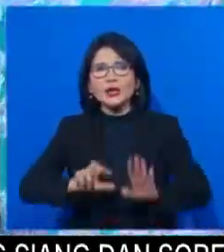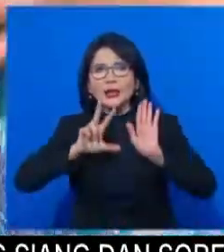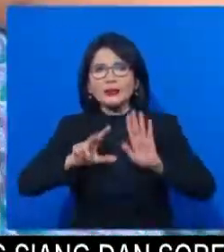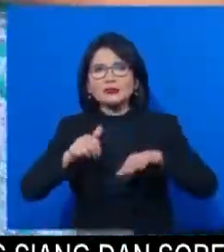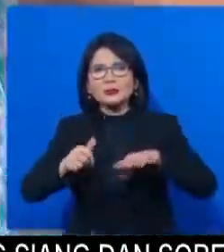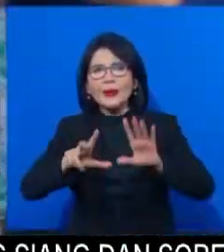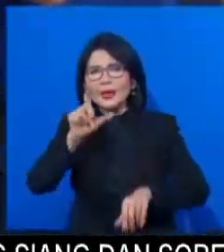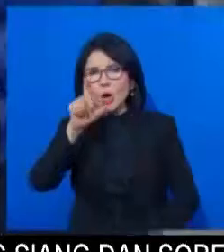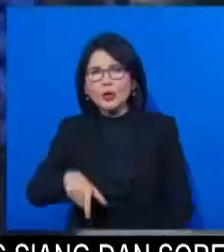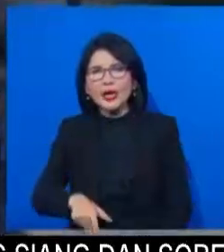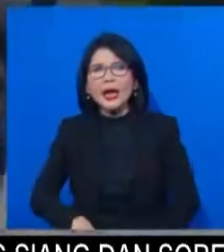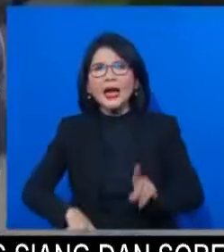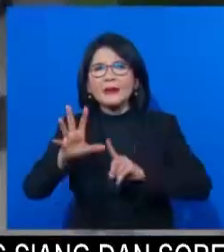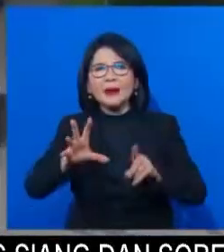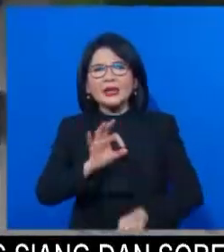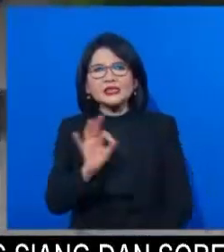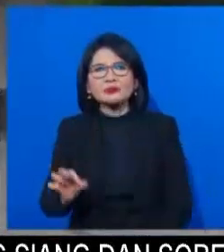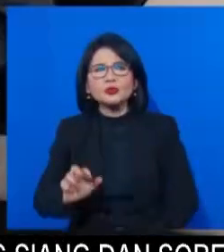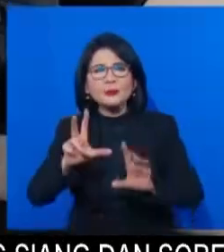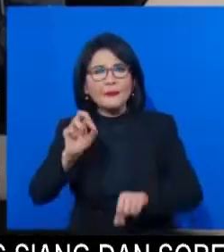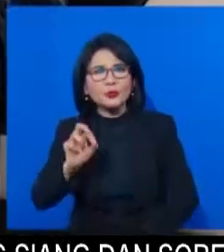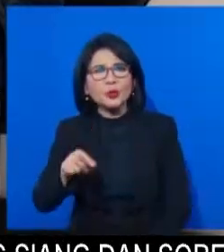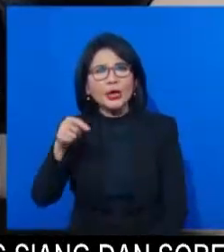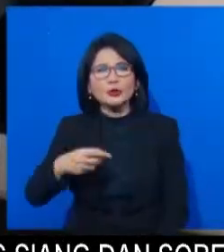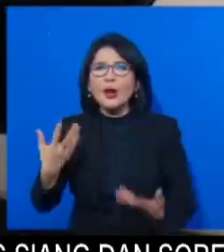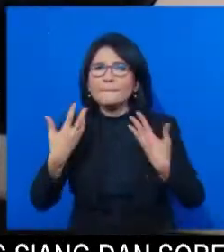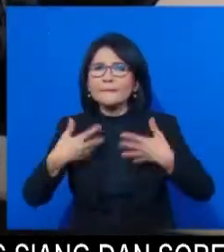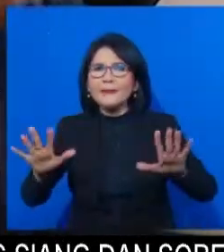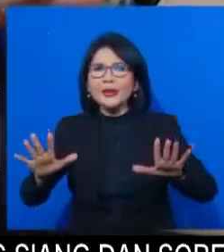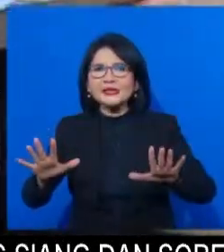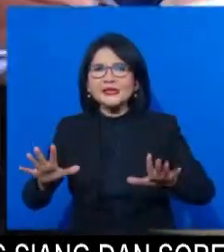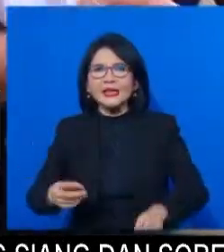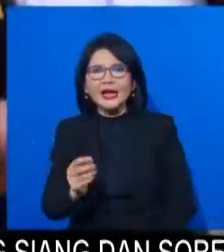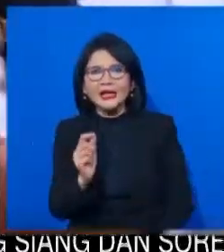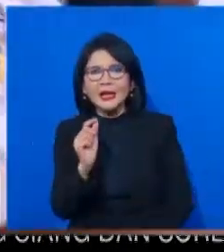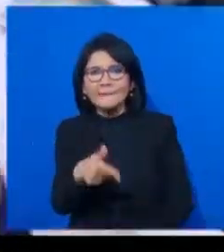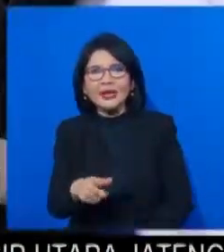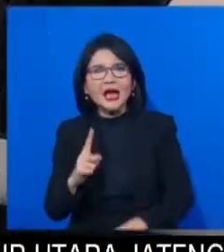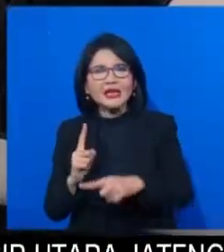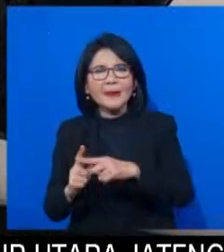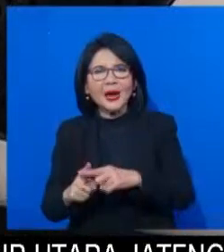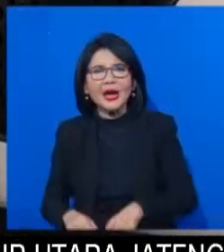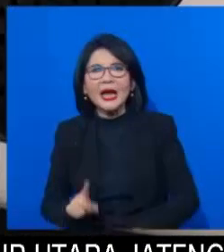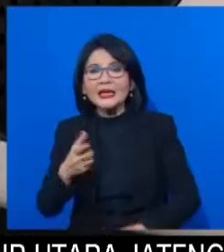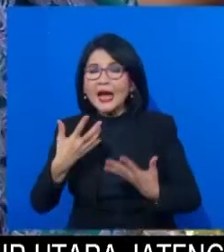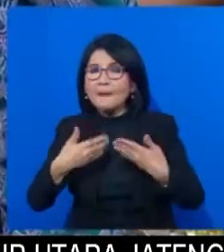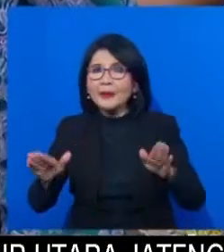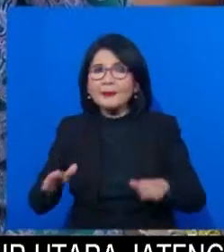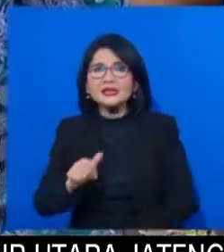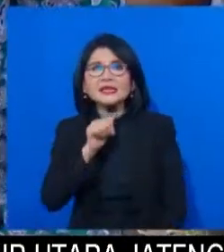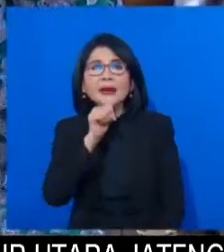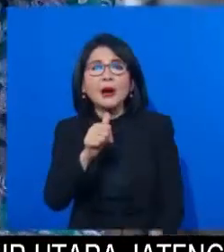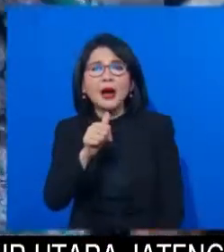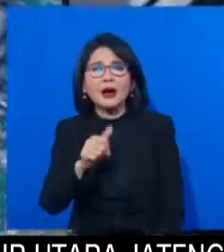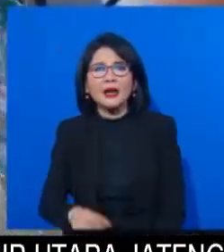34.868 orang, 15.090 orang diantaranya bebas dari kenaikan biaya haji. Yang dibebaskan dari kenaikan tersebut